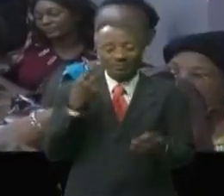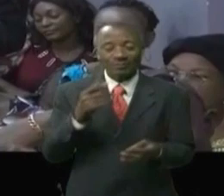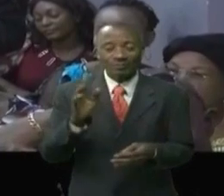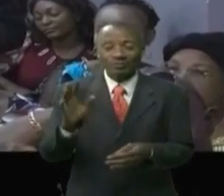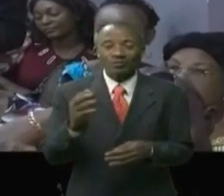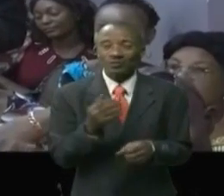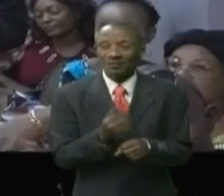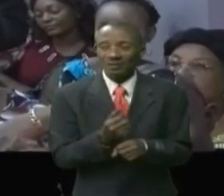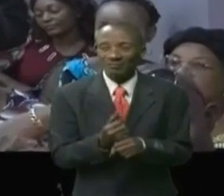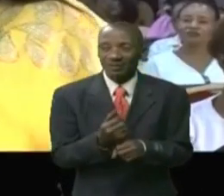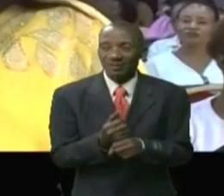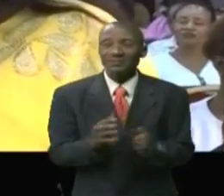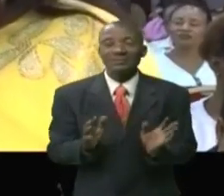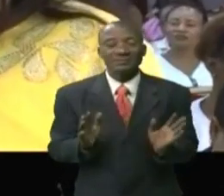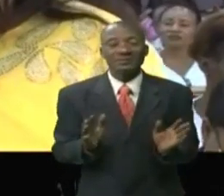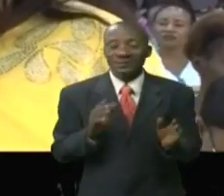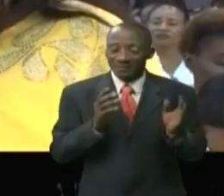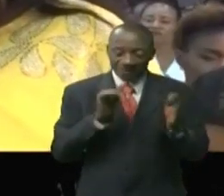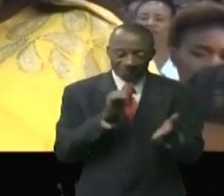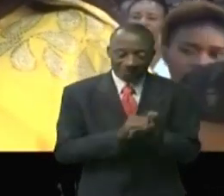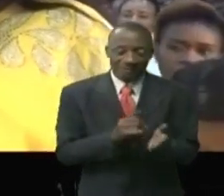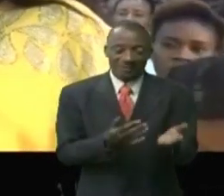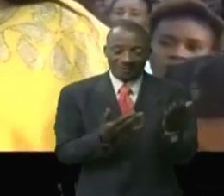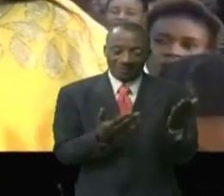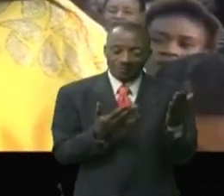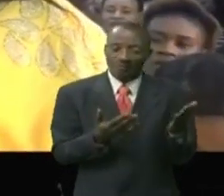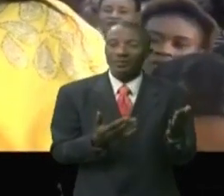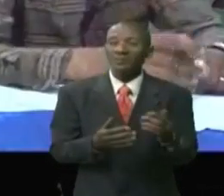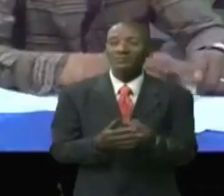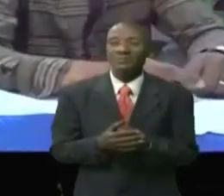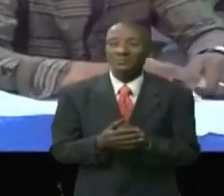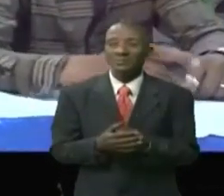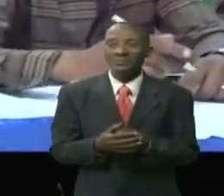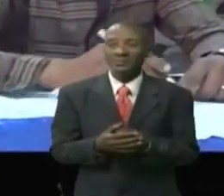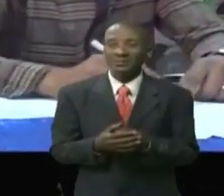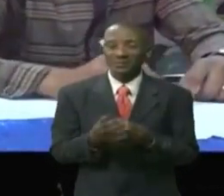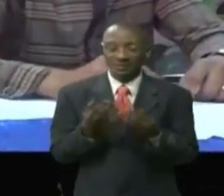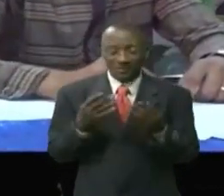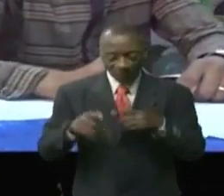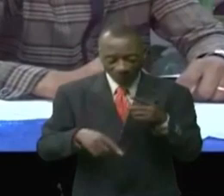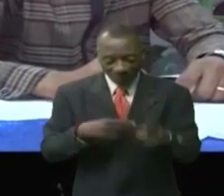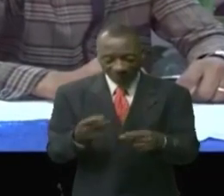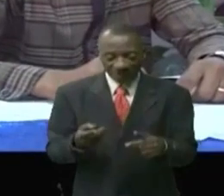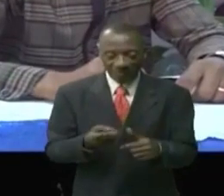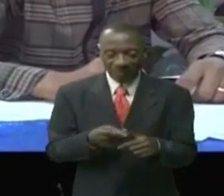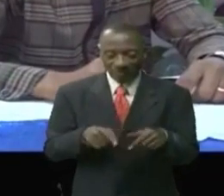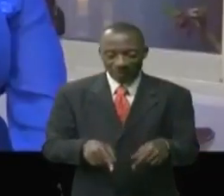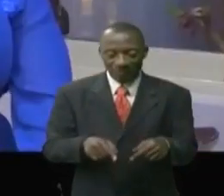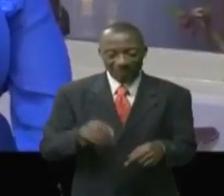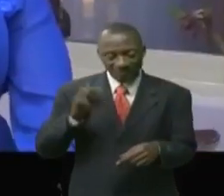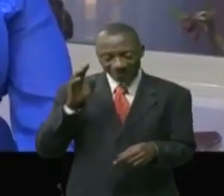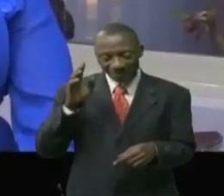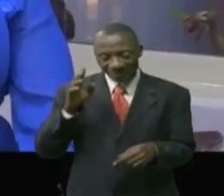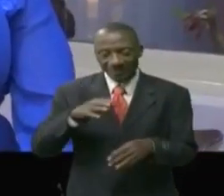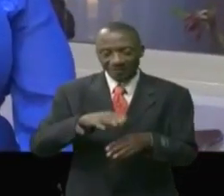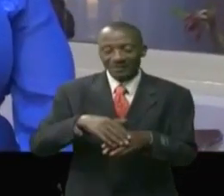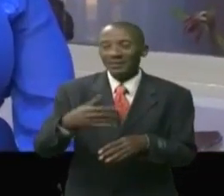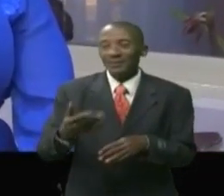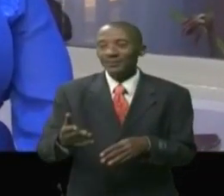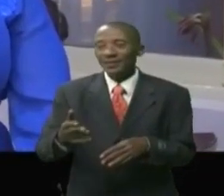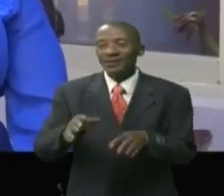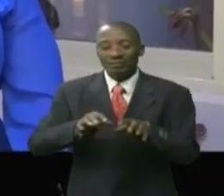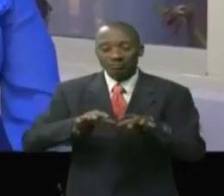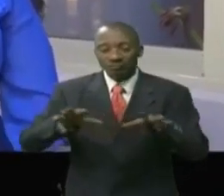chaleureusement accueilli par les étudiants de l'université de Kinshasa qui se félicite d'avoir beaucoup appris à travers les